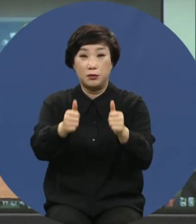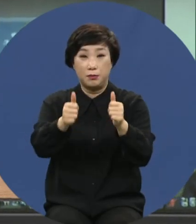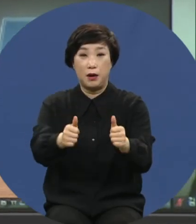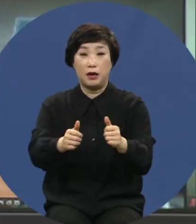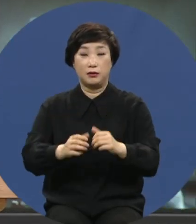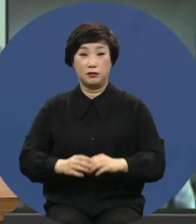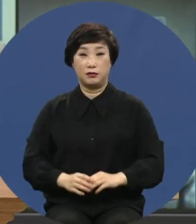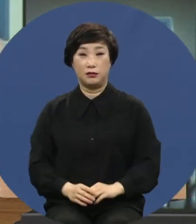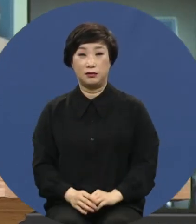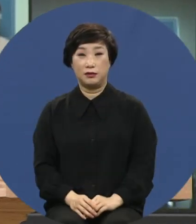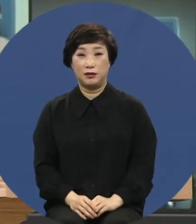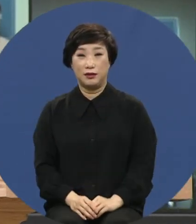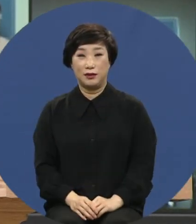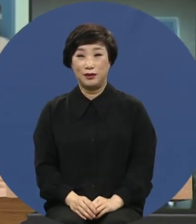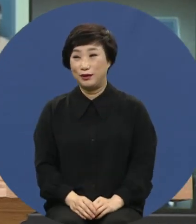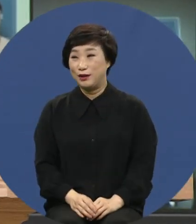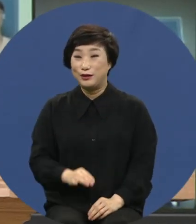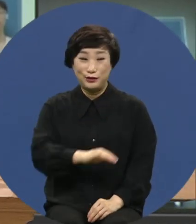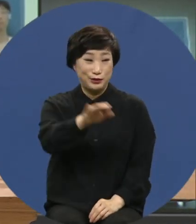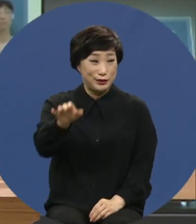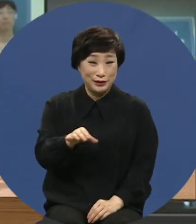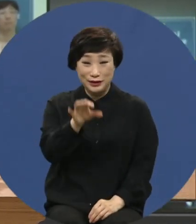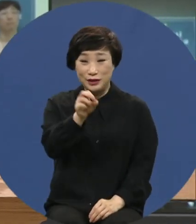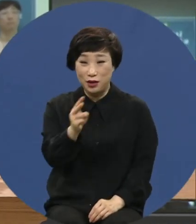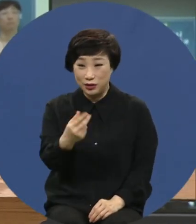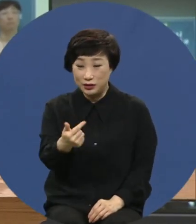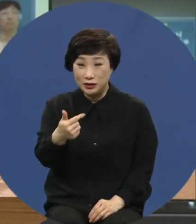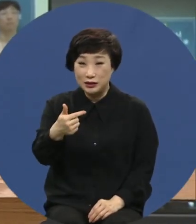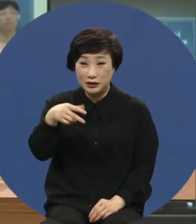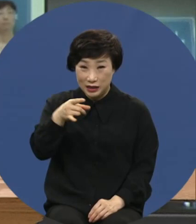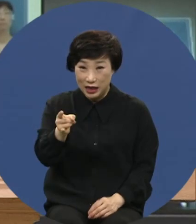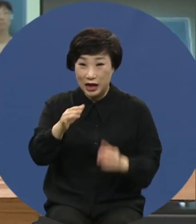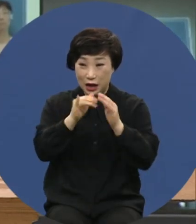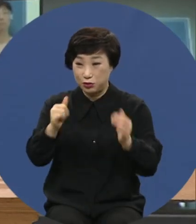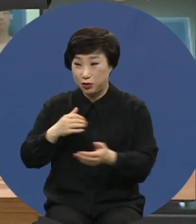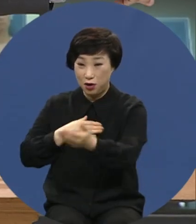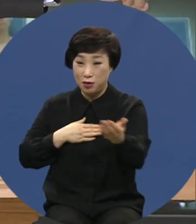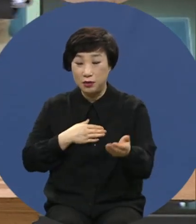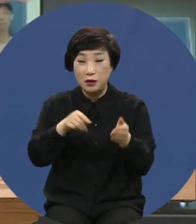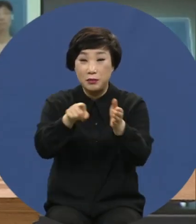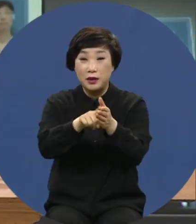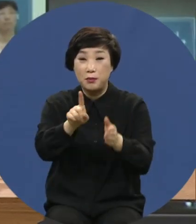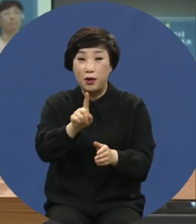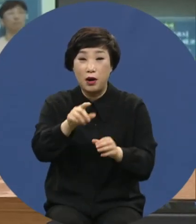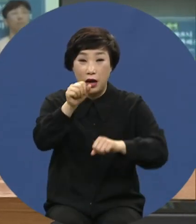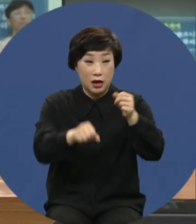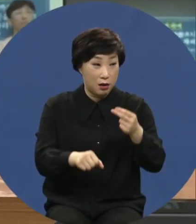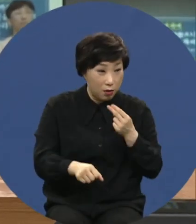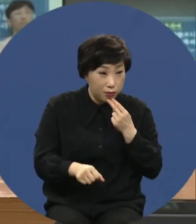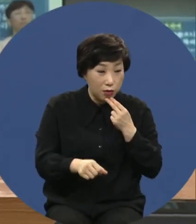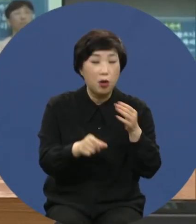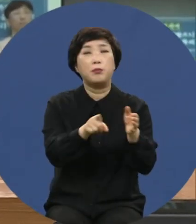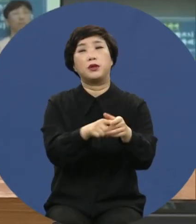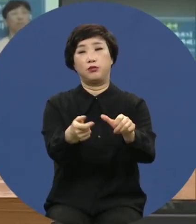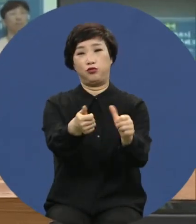심판을 받는다고 했으니, 연세가족이요, 믿음이라는 것은 행함이 없는 것은 죽은